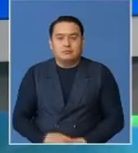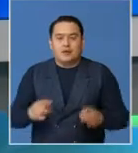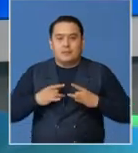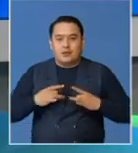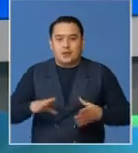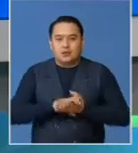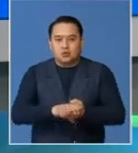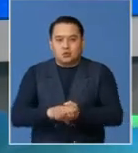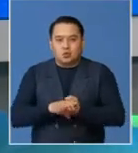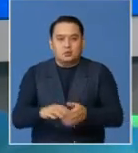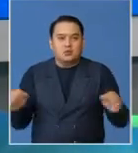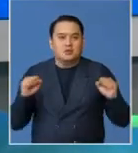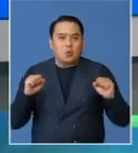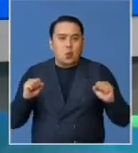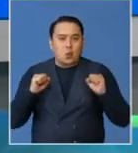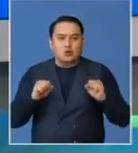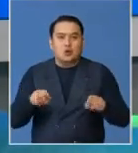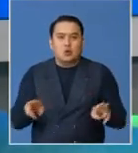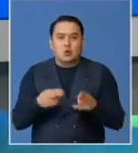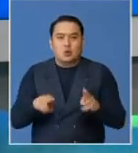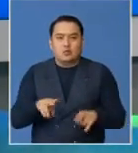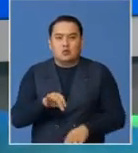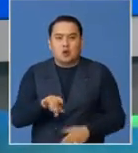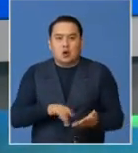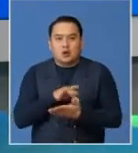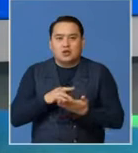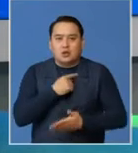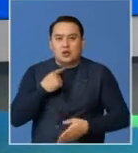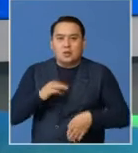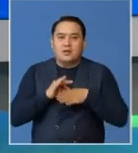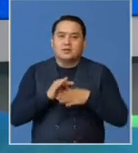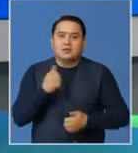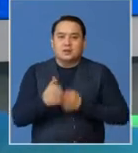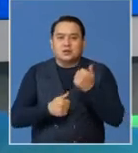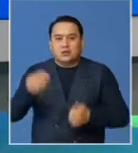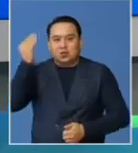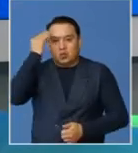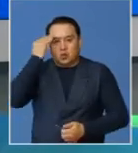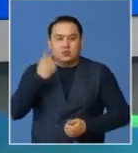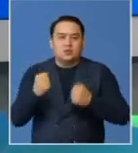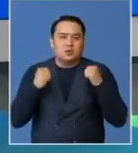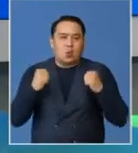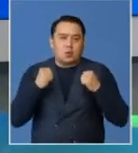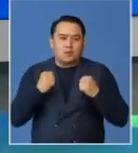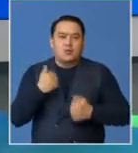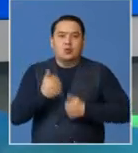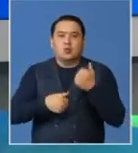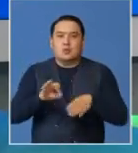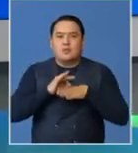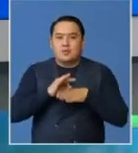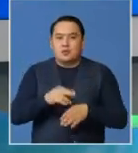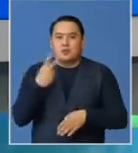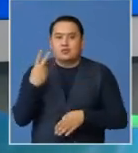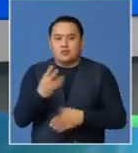Праздник дружбы и спорта. В детско-подростковом клубе «Мушельтой» города Талдыкурган прошли состязания по интеллектуальным видам спорта.